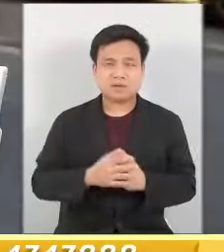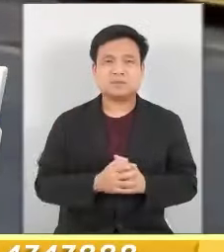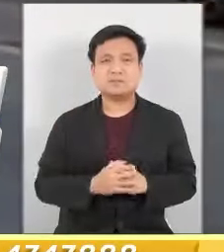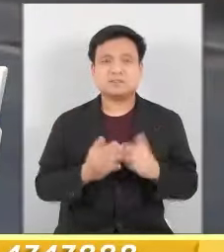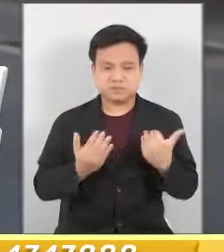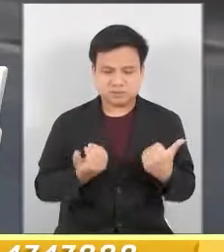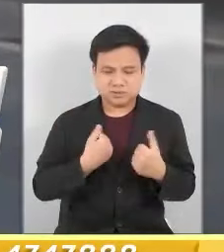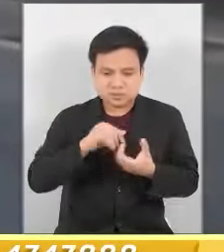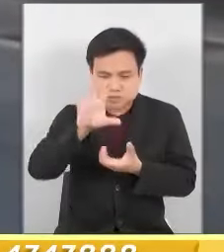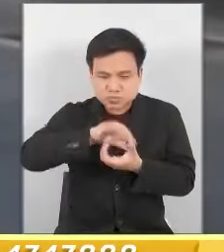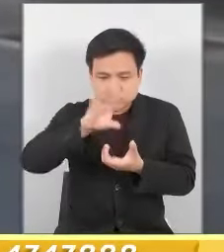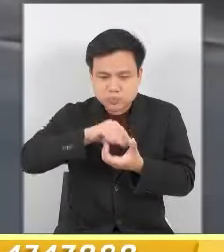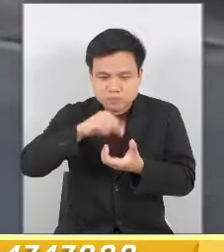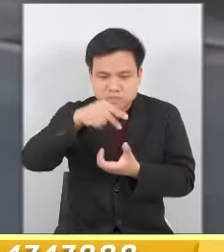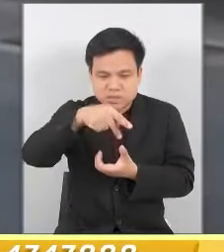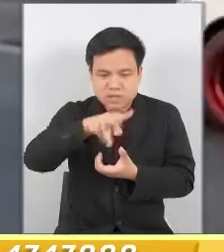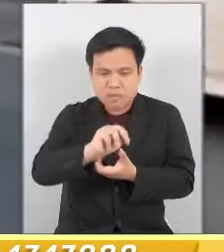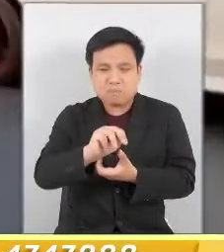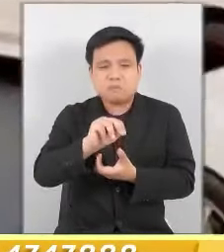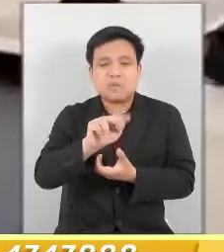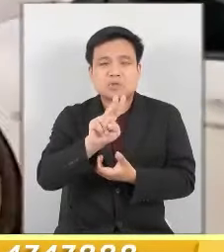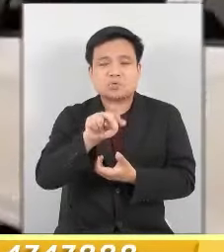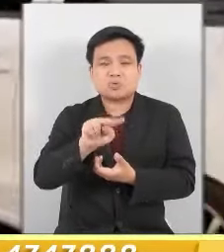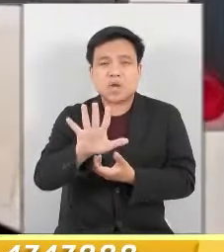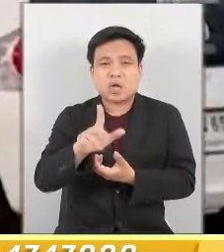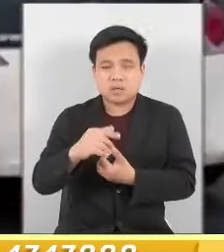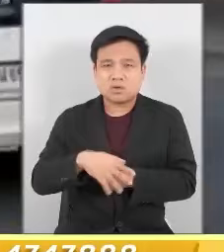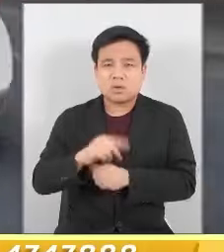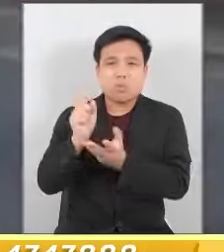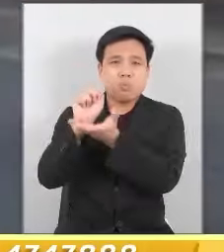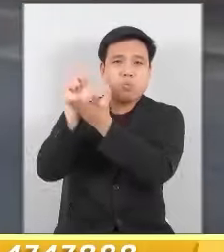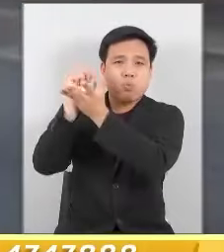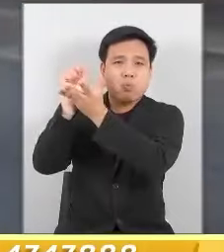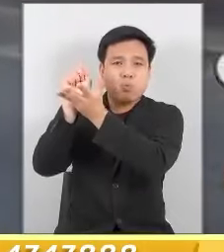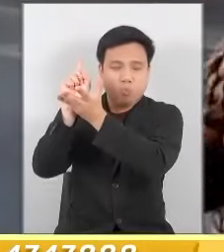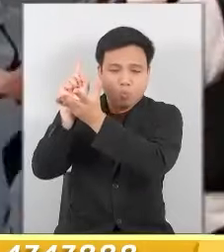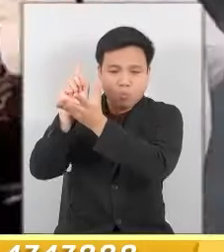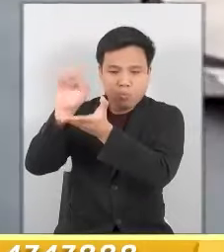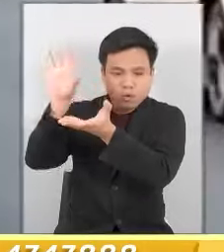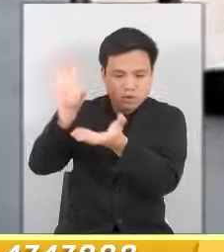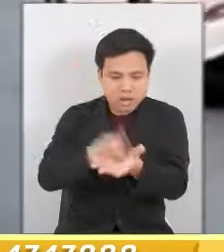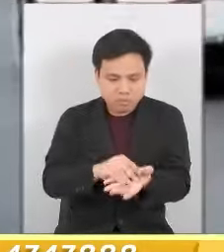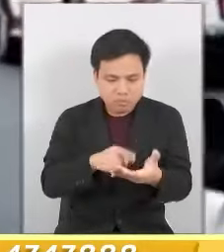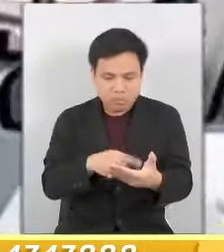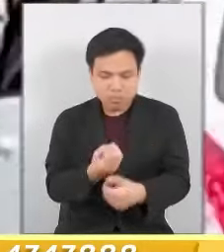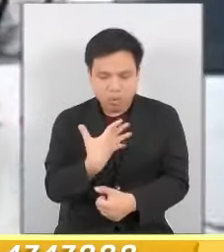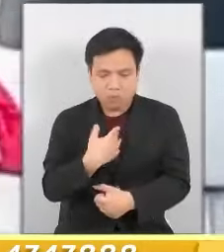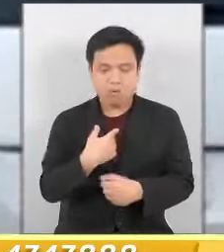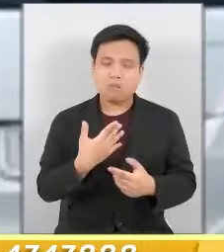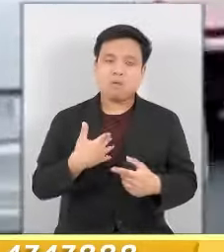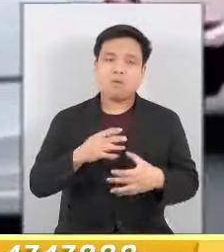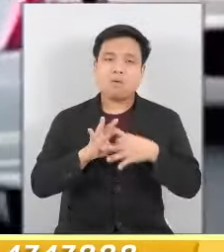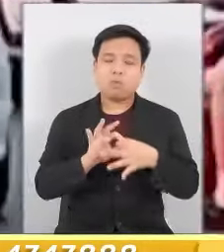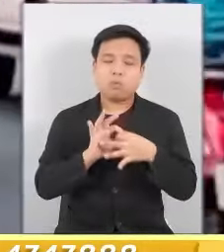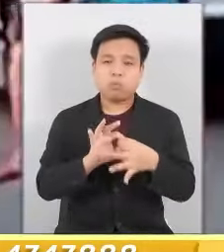2.5จากดาวเทียมของ gisdaนะฮะคือข้อมูลล่าสุดเนี่ยหลายพื้นที่น่าเป็นห่วงนะคุณผู้ชมครับ